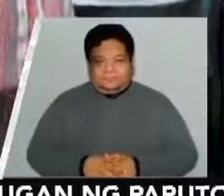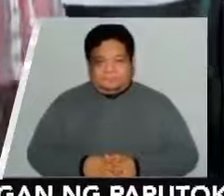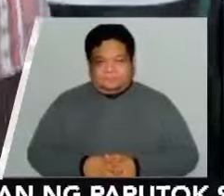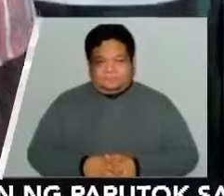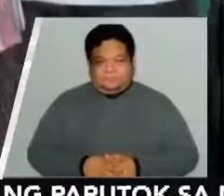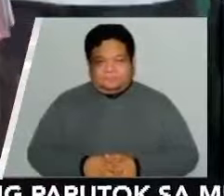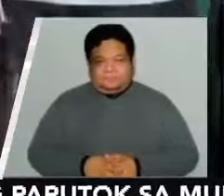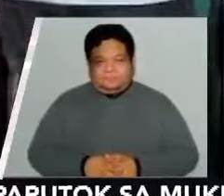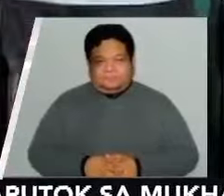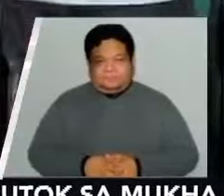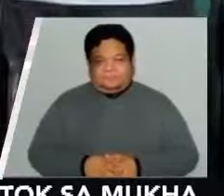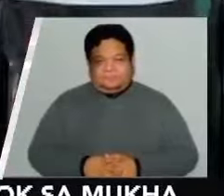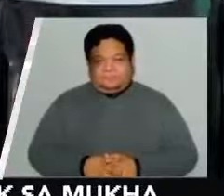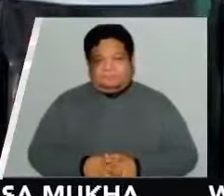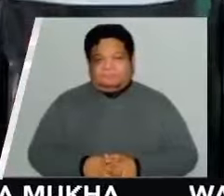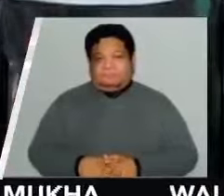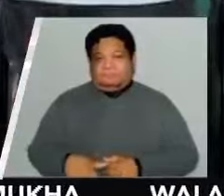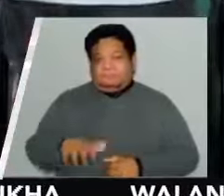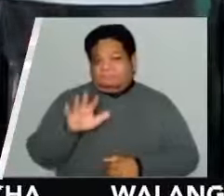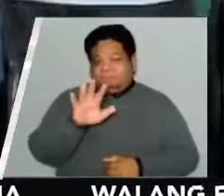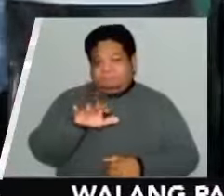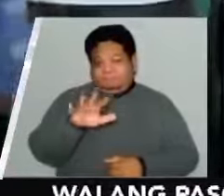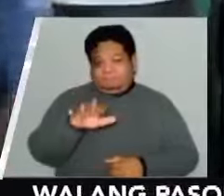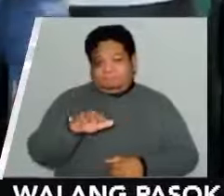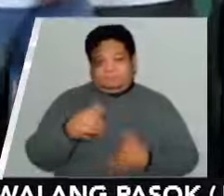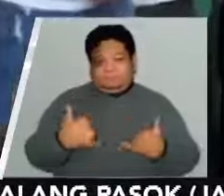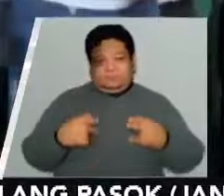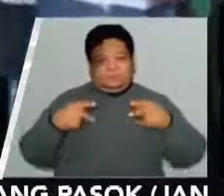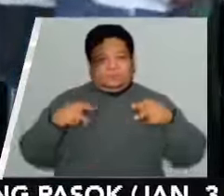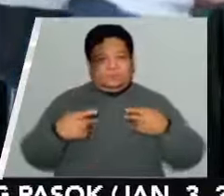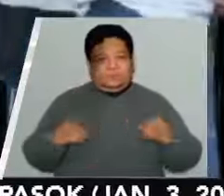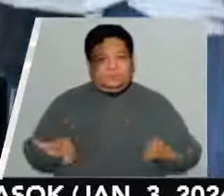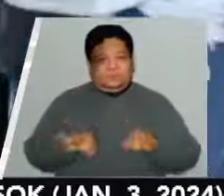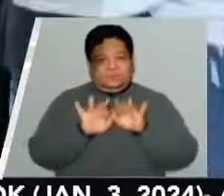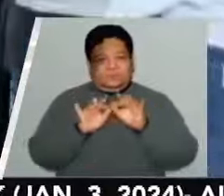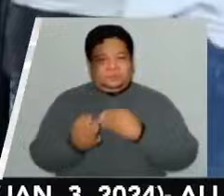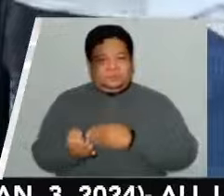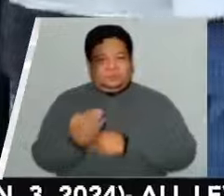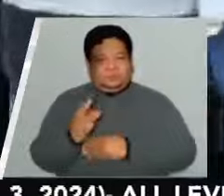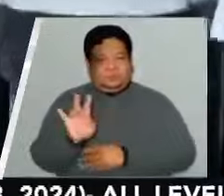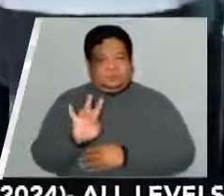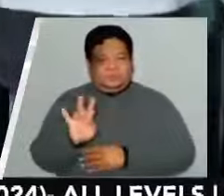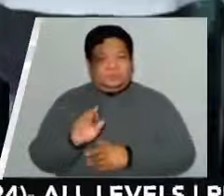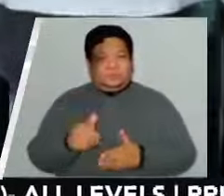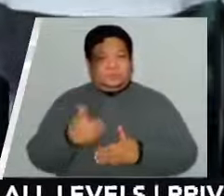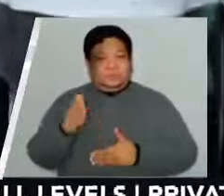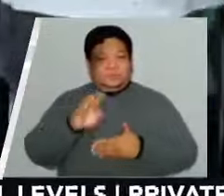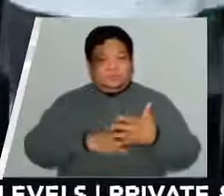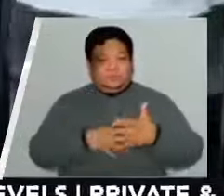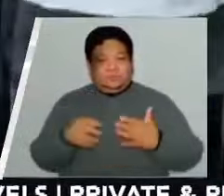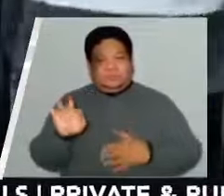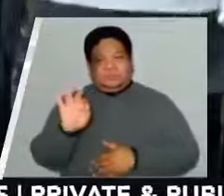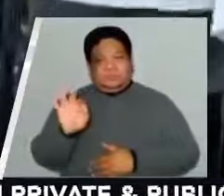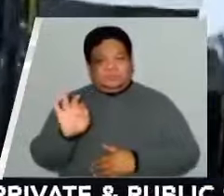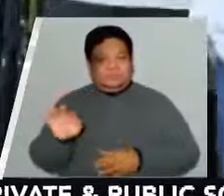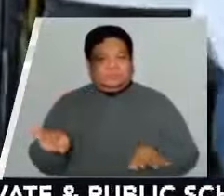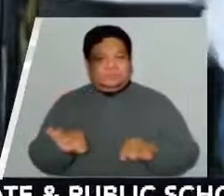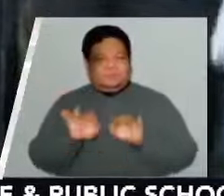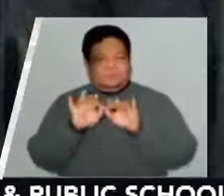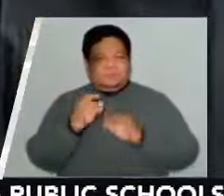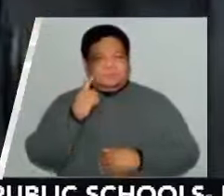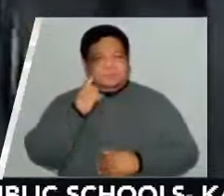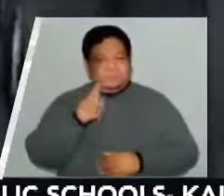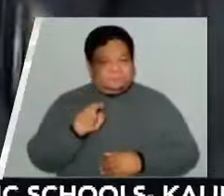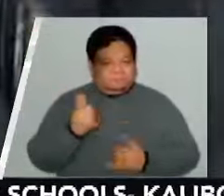Maris, ongoing na yung ikalawang misa ngayong 7 a.m. ng umaga. At yung next schedule ay 9 a.m. naman ng umaga. Itong unang balita mula rito sa Baclaran Church,